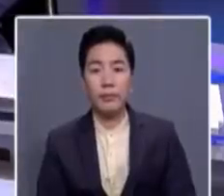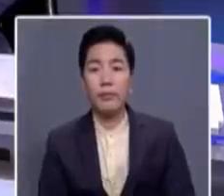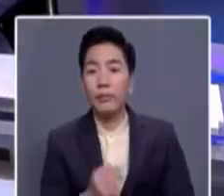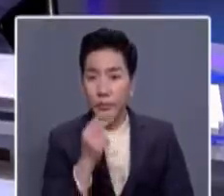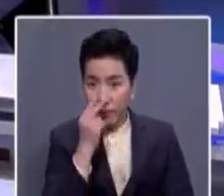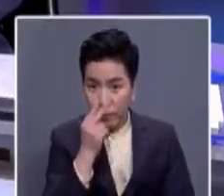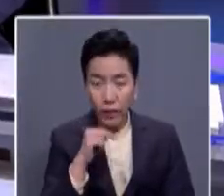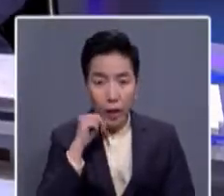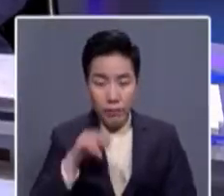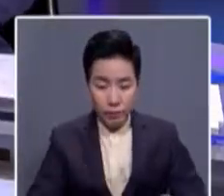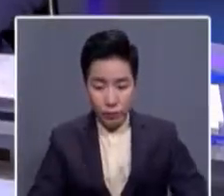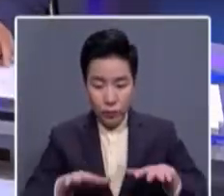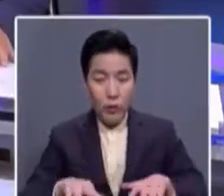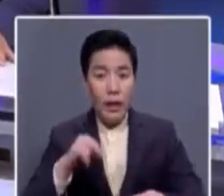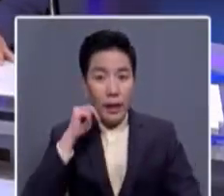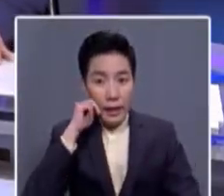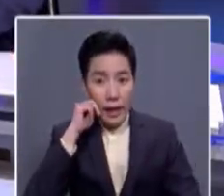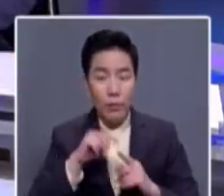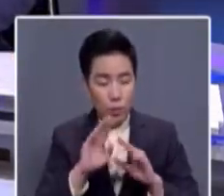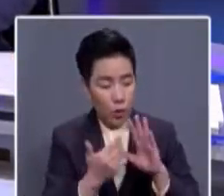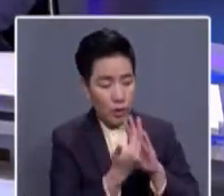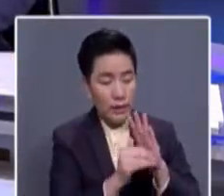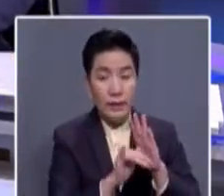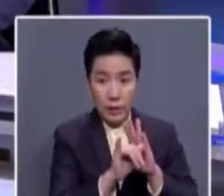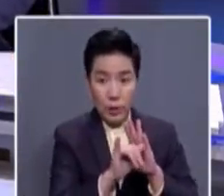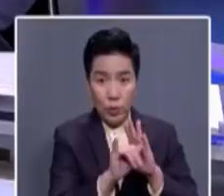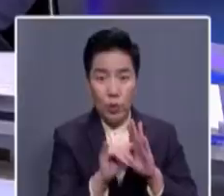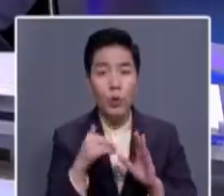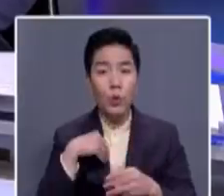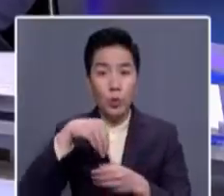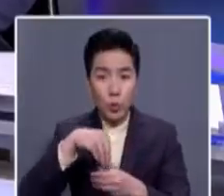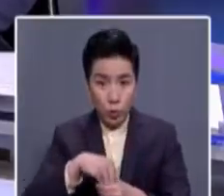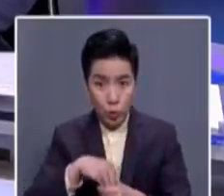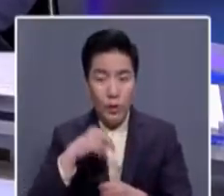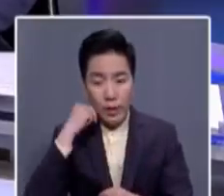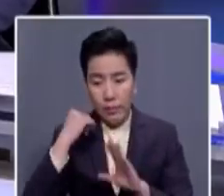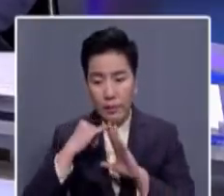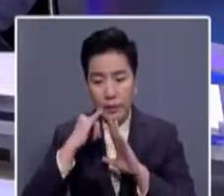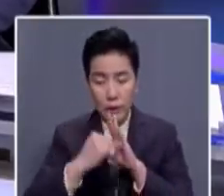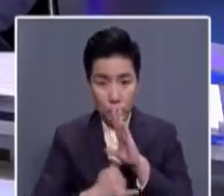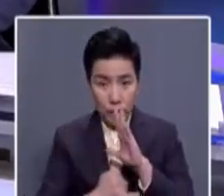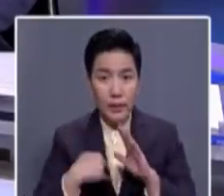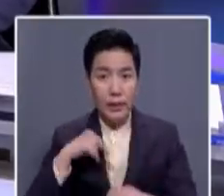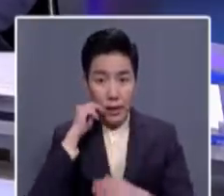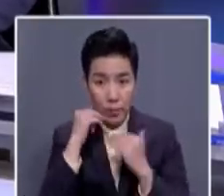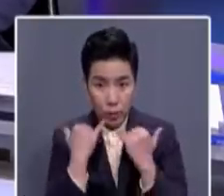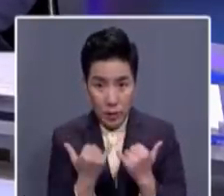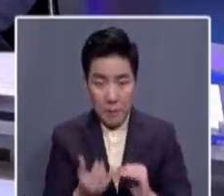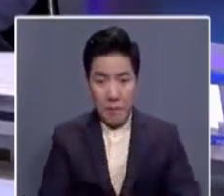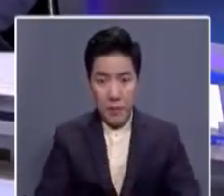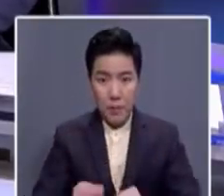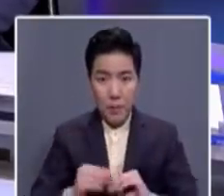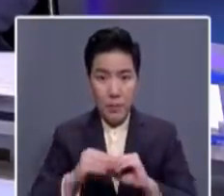เราไปดูระดับน้ำในแม่น้ำชีจังหวัดยโสธรกันนะครับซึ่งเป็นพื้นที่ที่รับน้ำมาจากหลายจังหวัดระดับน้ำตอนนี้เพิ่มสูงขึ้นต่